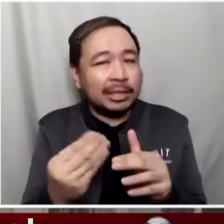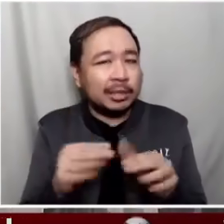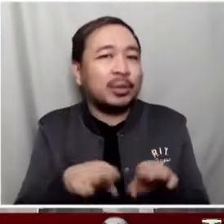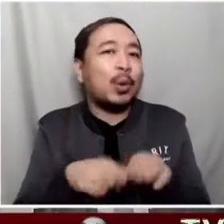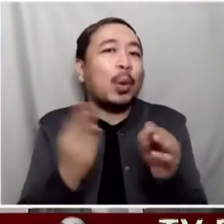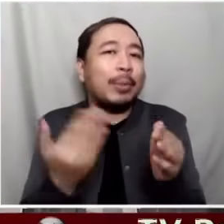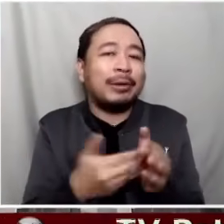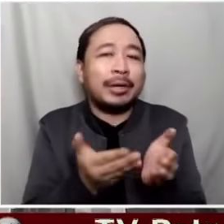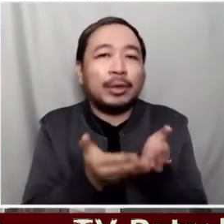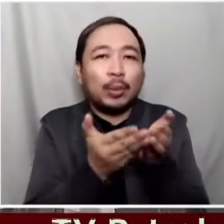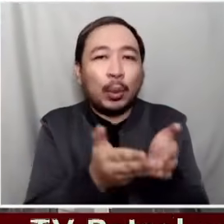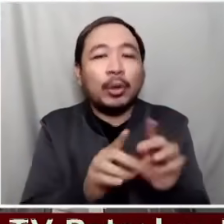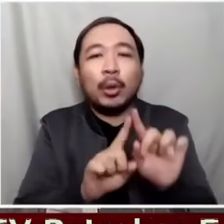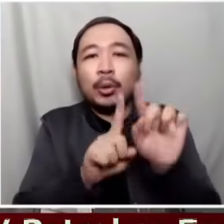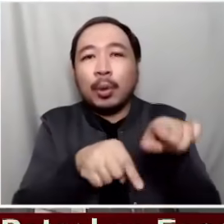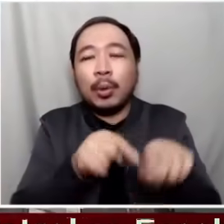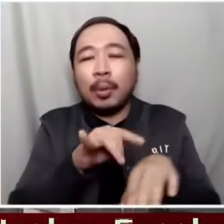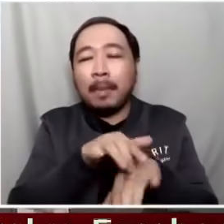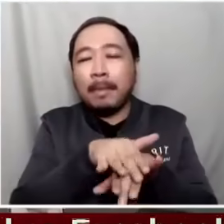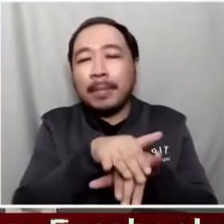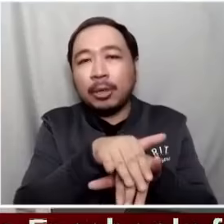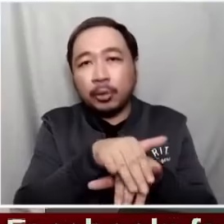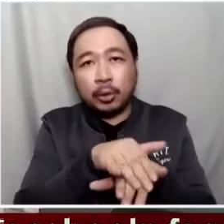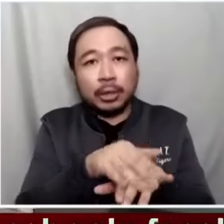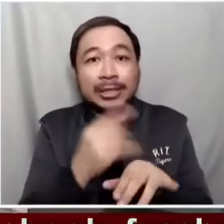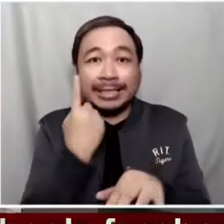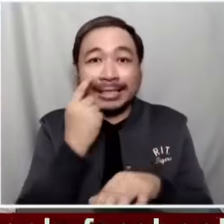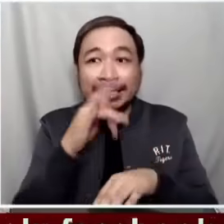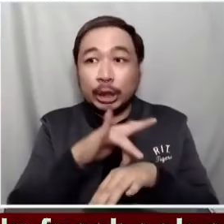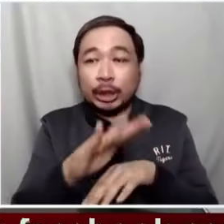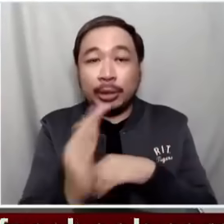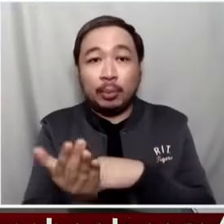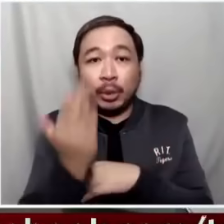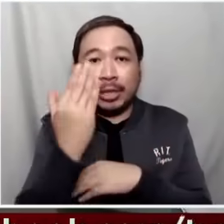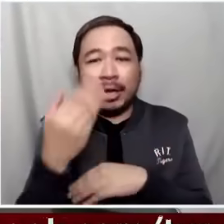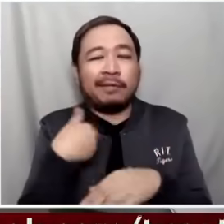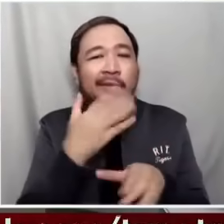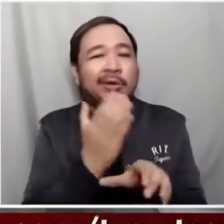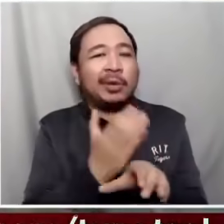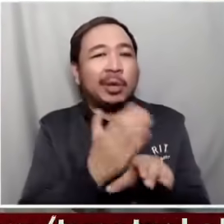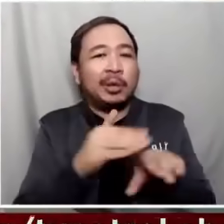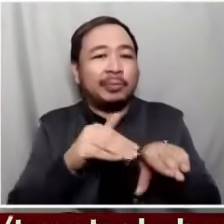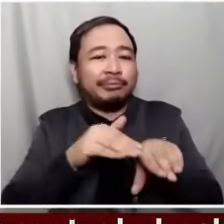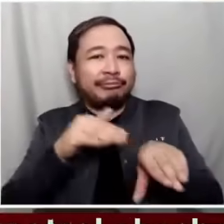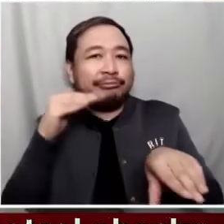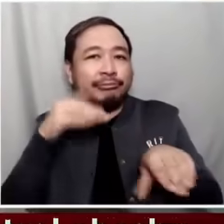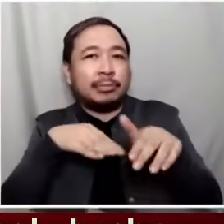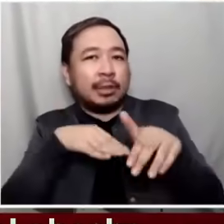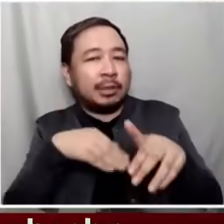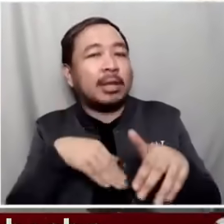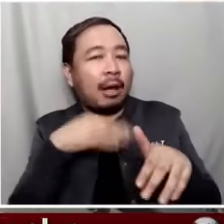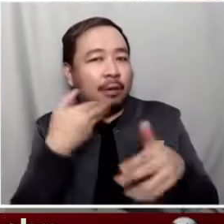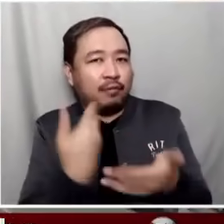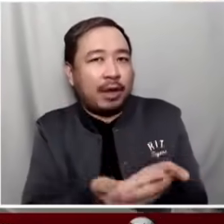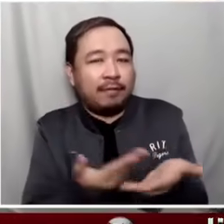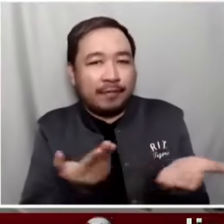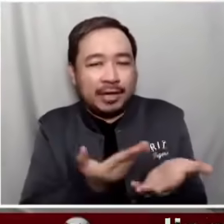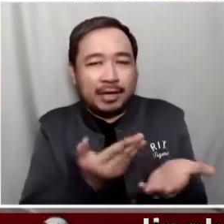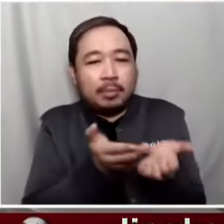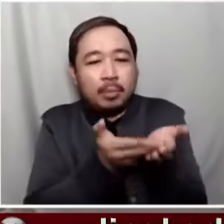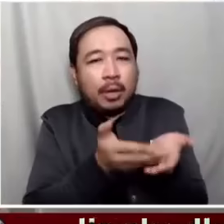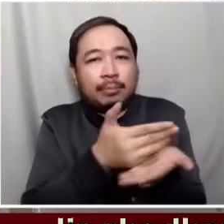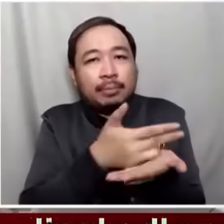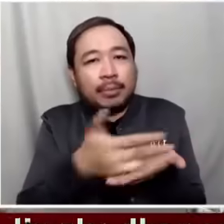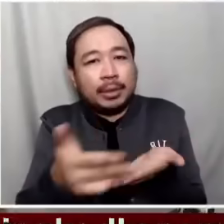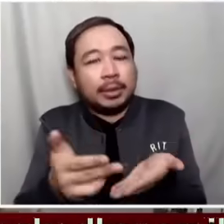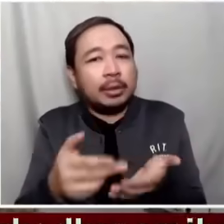Mindoro. Maaga pa lamang kanina, mahaba na ang pila ng mga sasakyan papasok ng pier. Nagbalik na rin ang operasyon ng biyahe